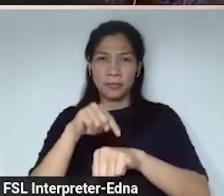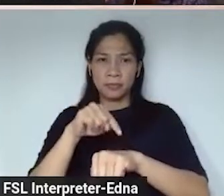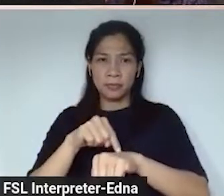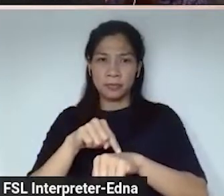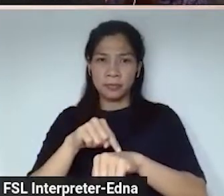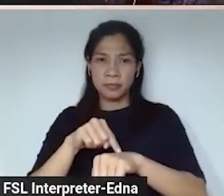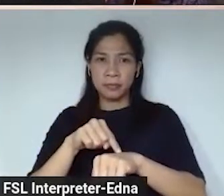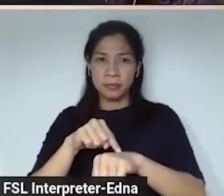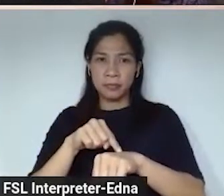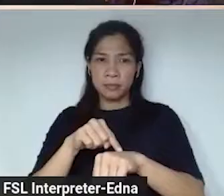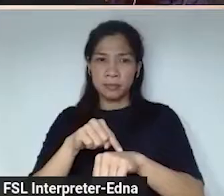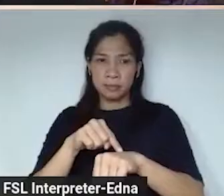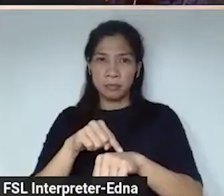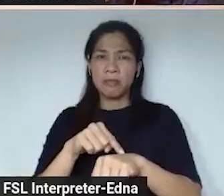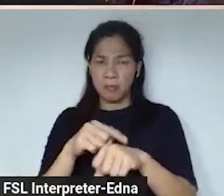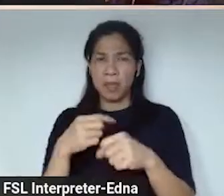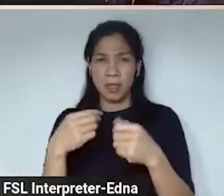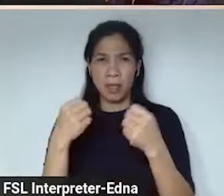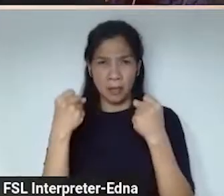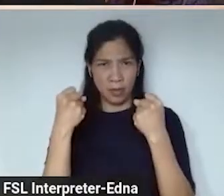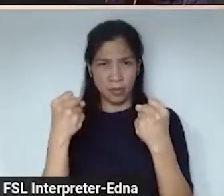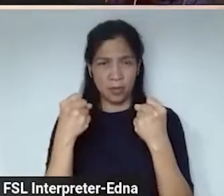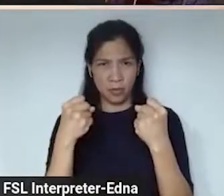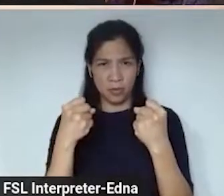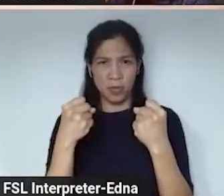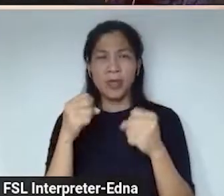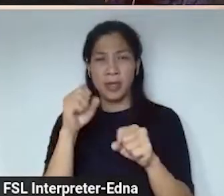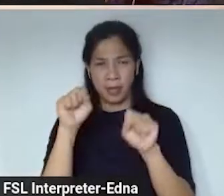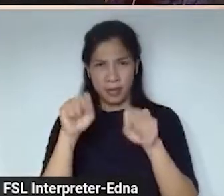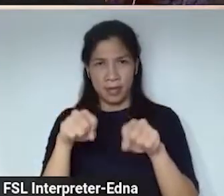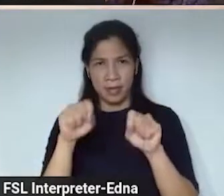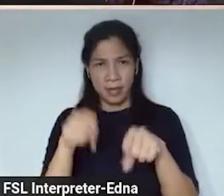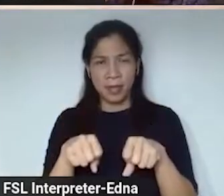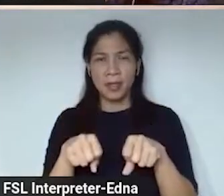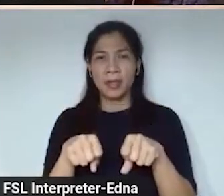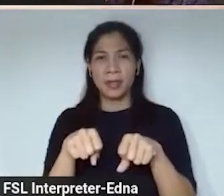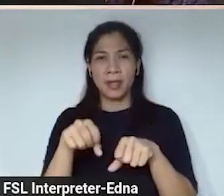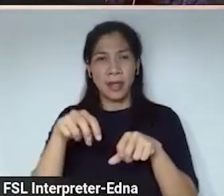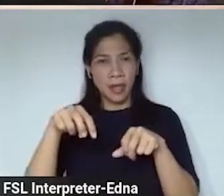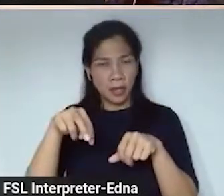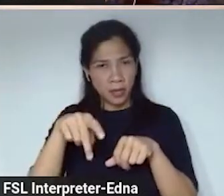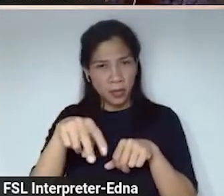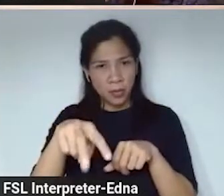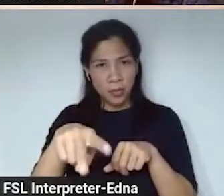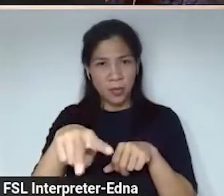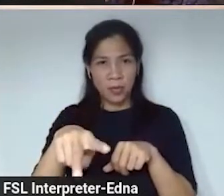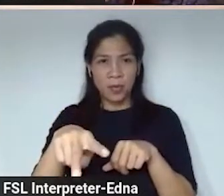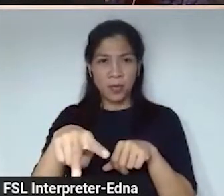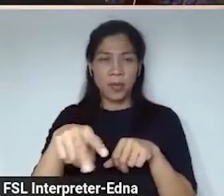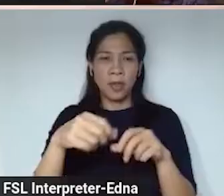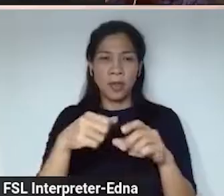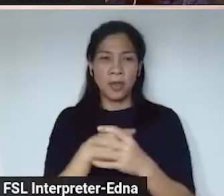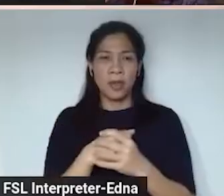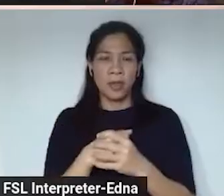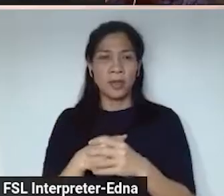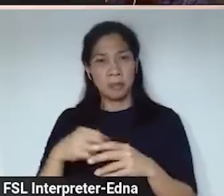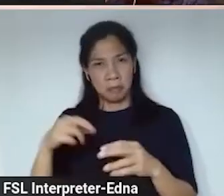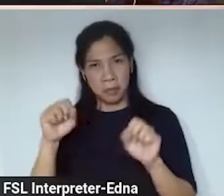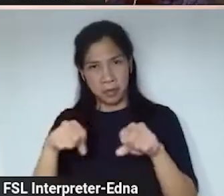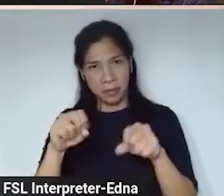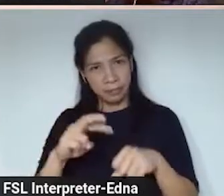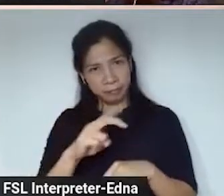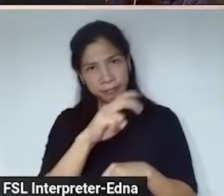malakas naman talaga ako. Nakakalakad, nakakatakbo pa rin konti, nakaka-akyat ng hagdanan. Pero